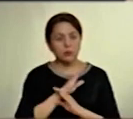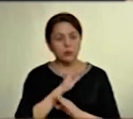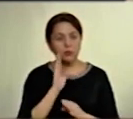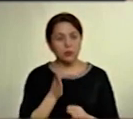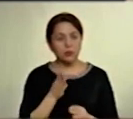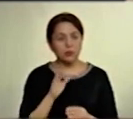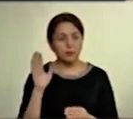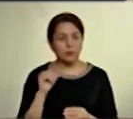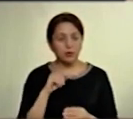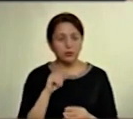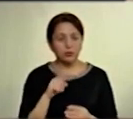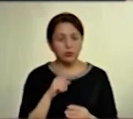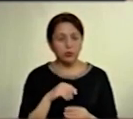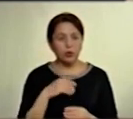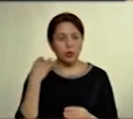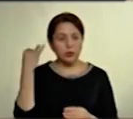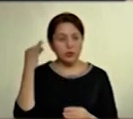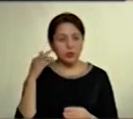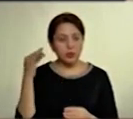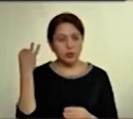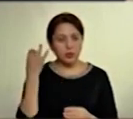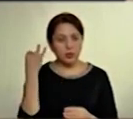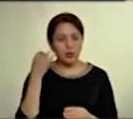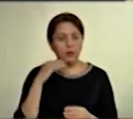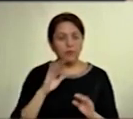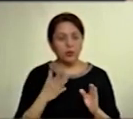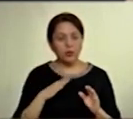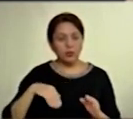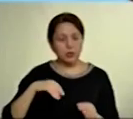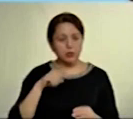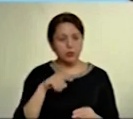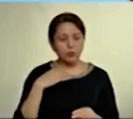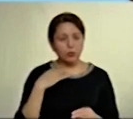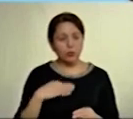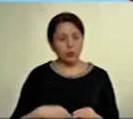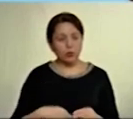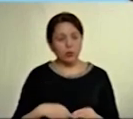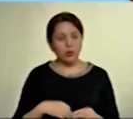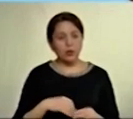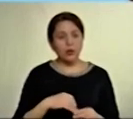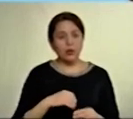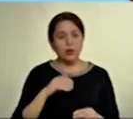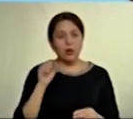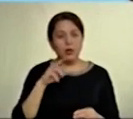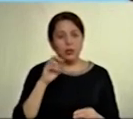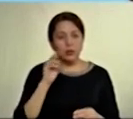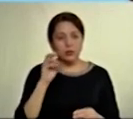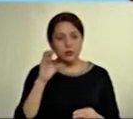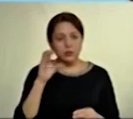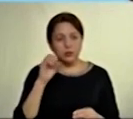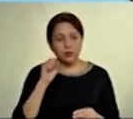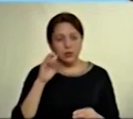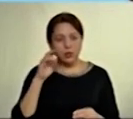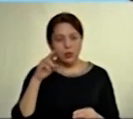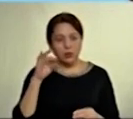Va ushbu tarixiy voqeadan so'ng uning o'g'li hokimiyatga, ya'ni Aleksandr Makedonskiy nomi